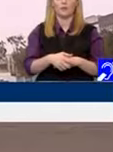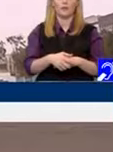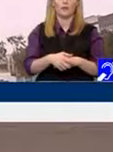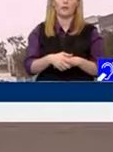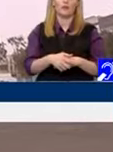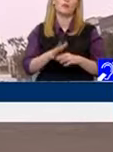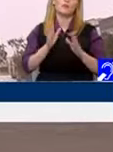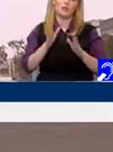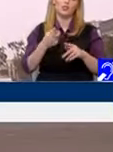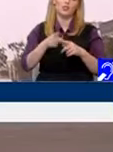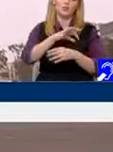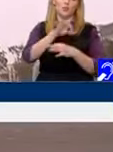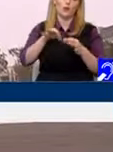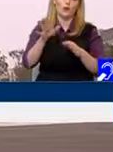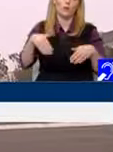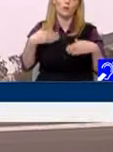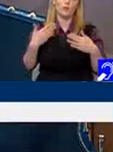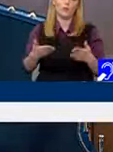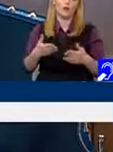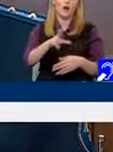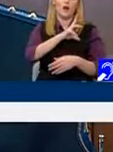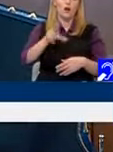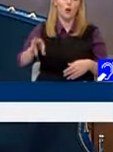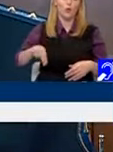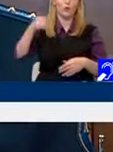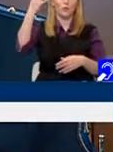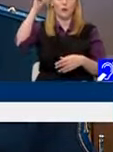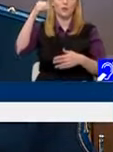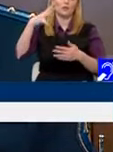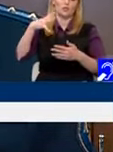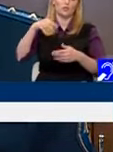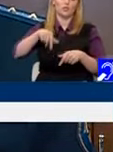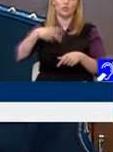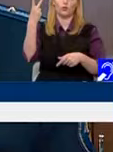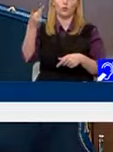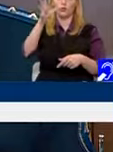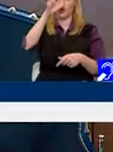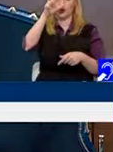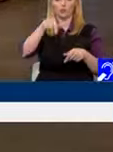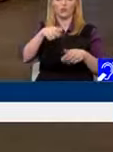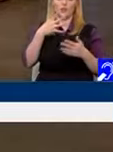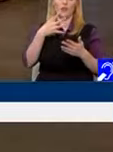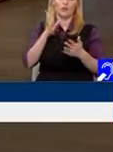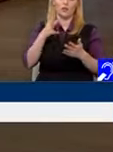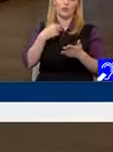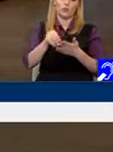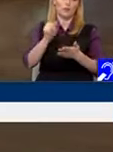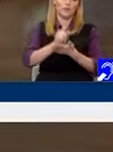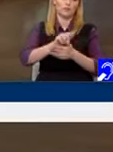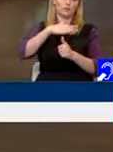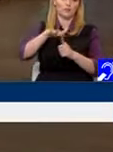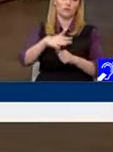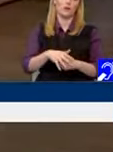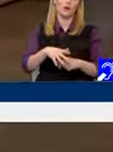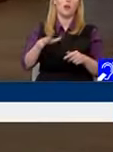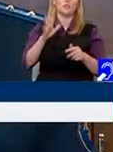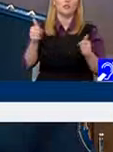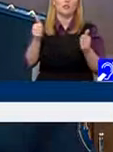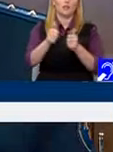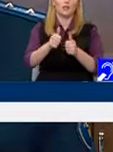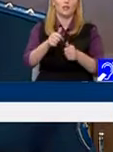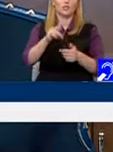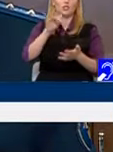puțin pentru acest proiect, ne-am propus Cahul Belts și două în municipiul Chișinău. Este vorba de Institutul Mamei și